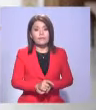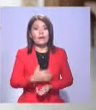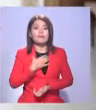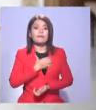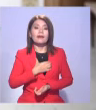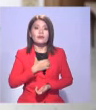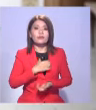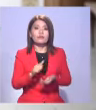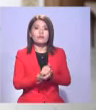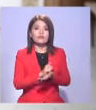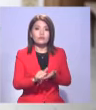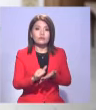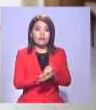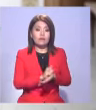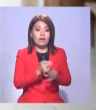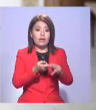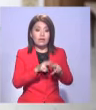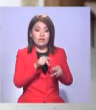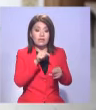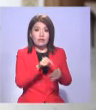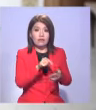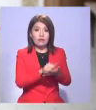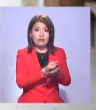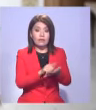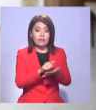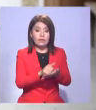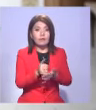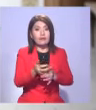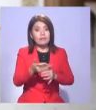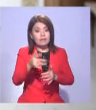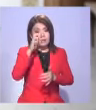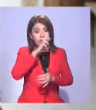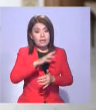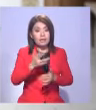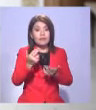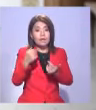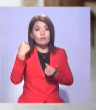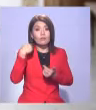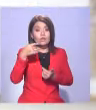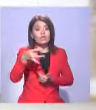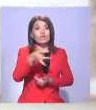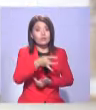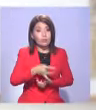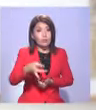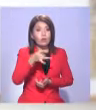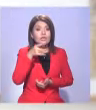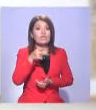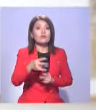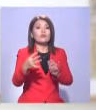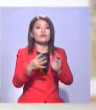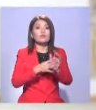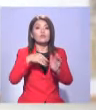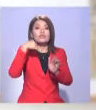маңызды құжат. Осы құжаттың негізінде бізде ары қарай елімізде жаңағы мойындай бастады. Президенттік республика ары қарай 2009 жылға